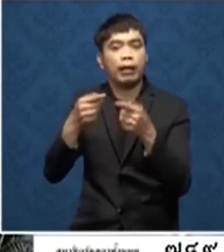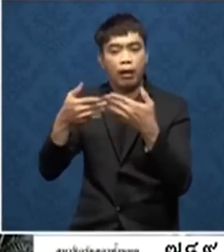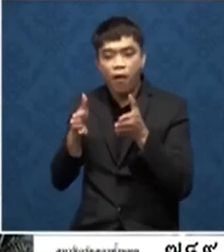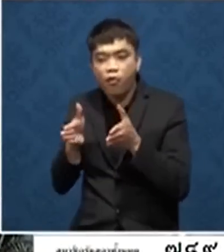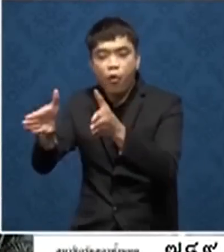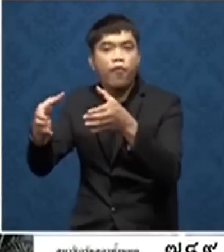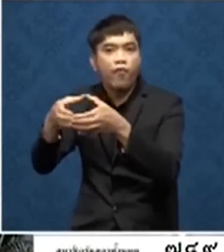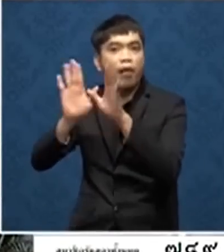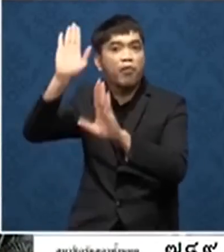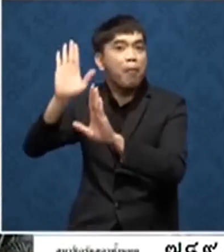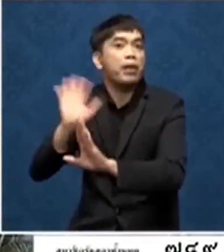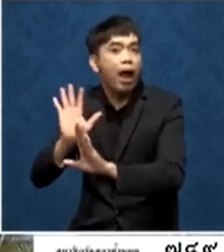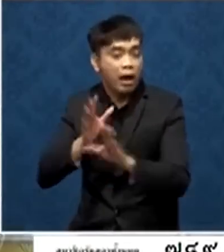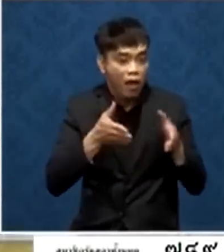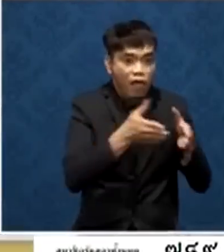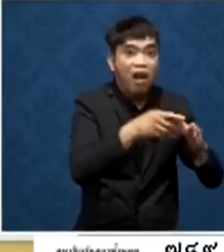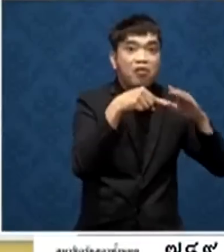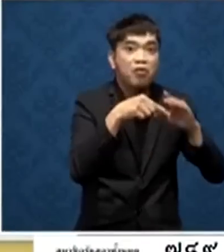ฝั่งโจรหรอ